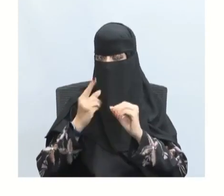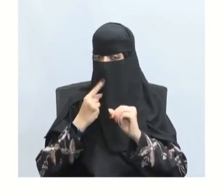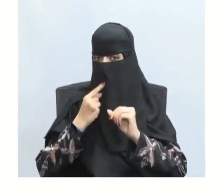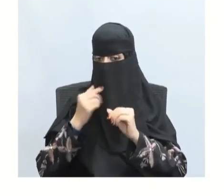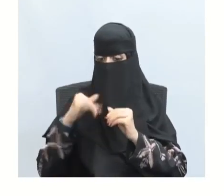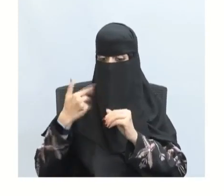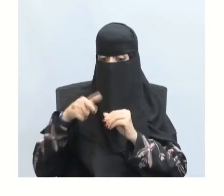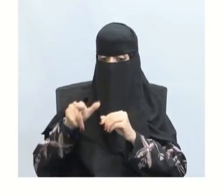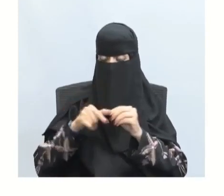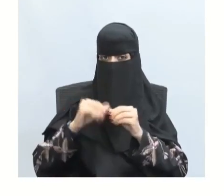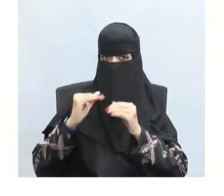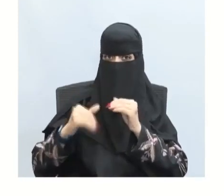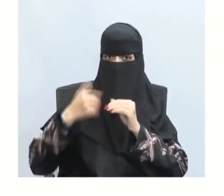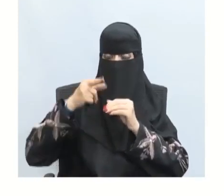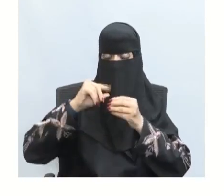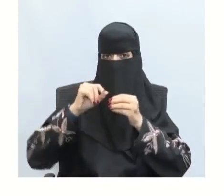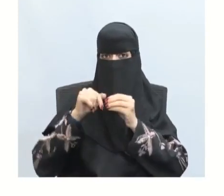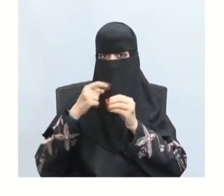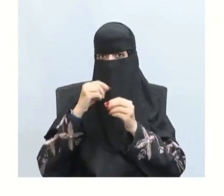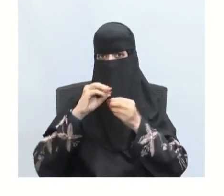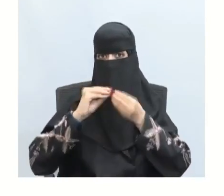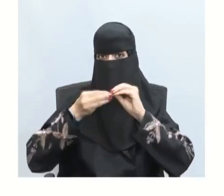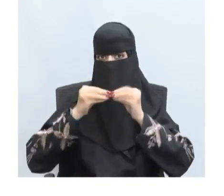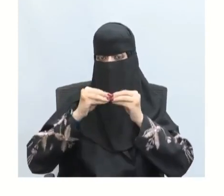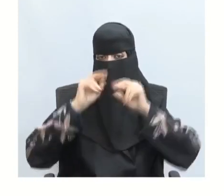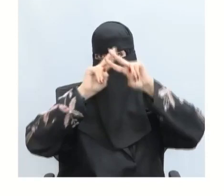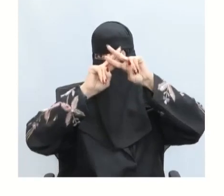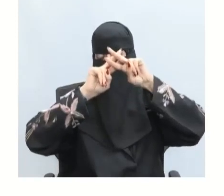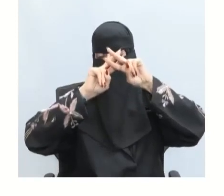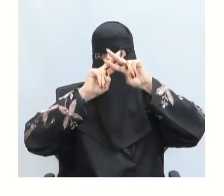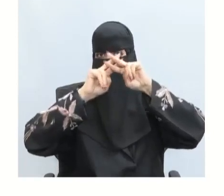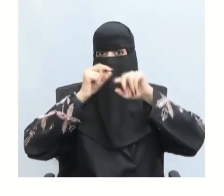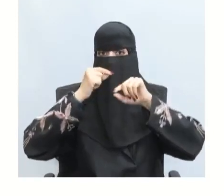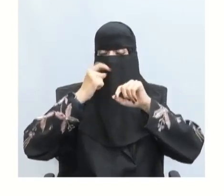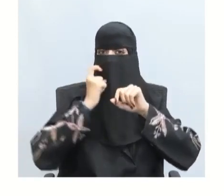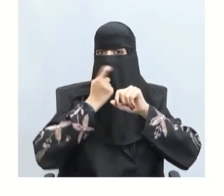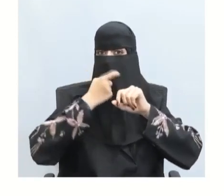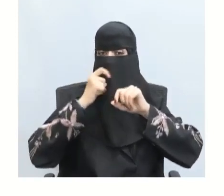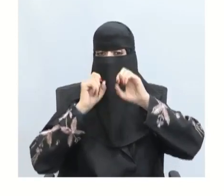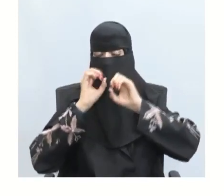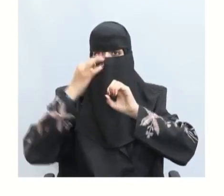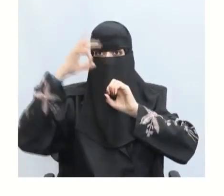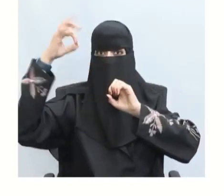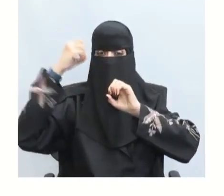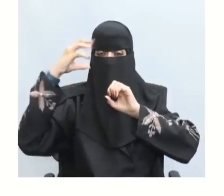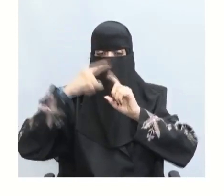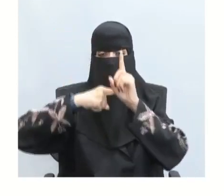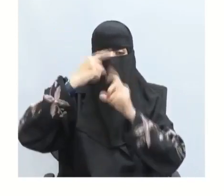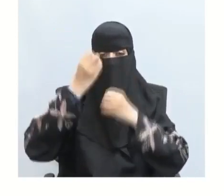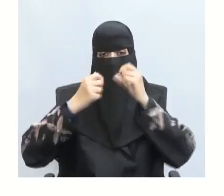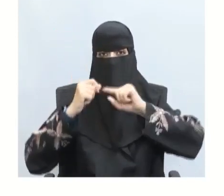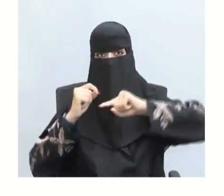وتقع النجوم الزرقاء ذات الحراره العاليه والسطوع العالي في